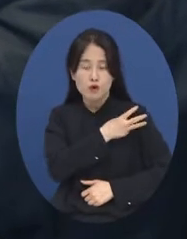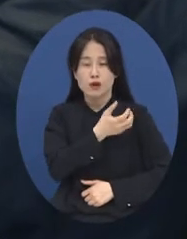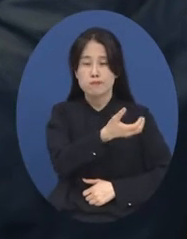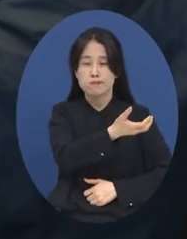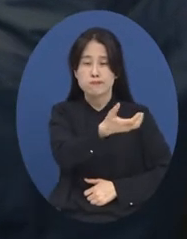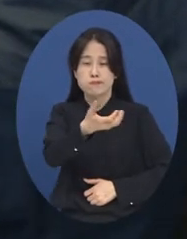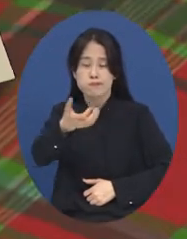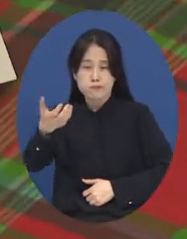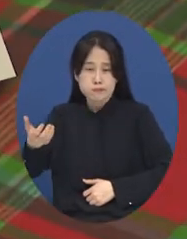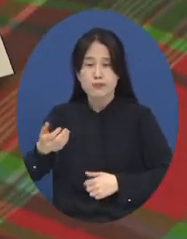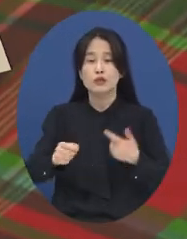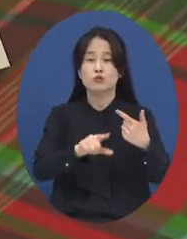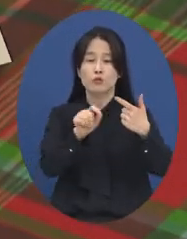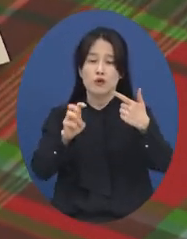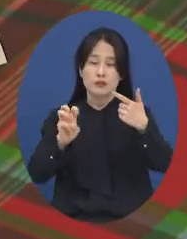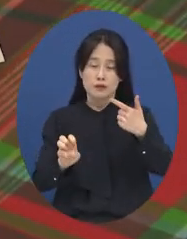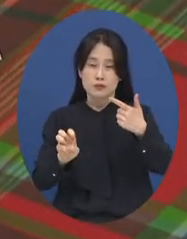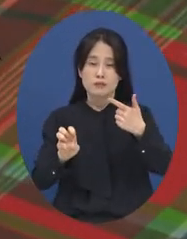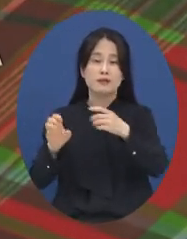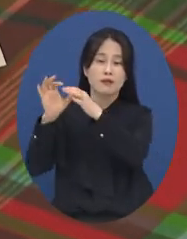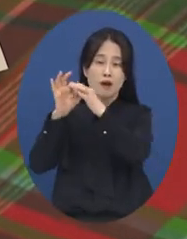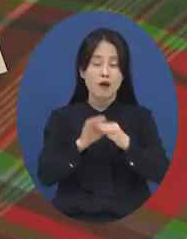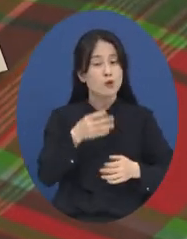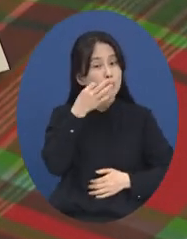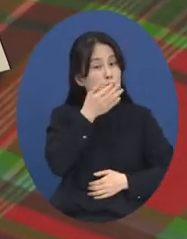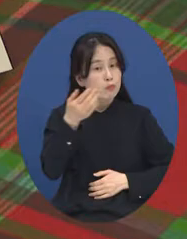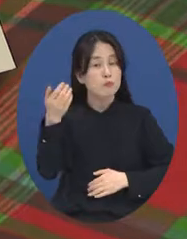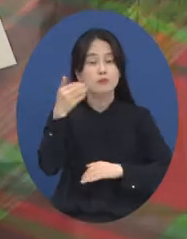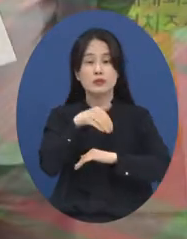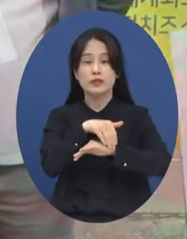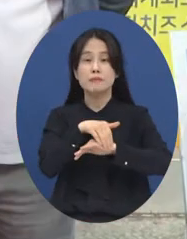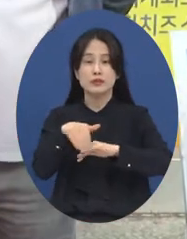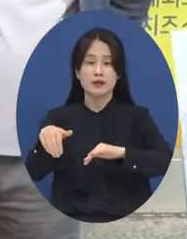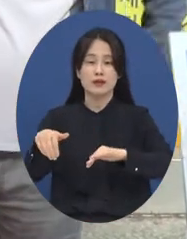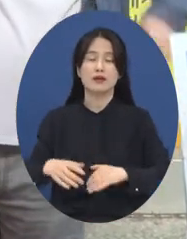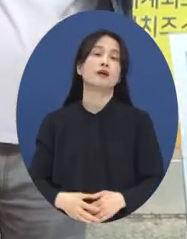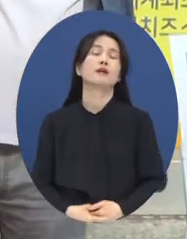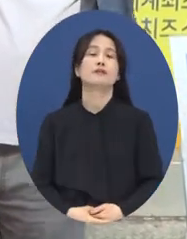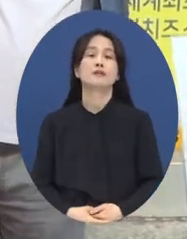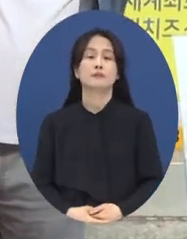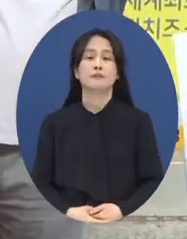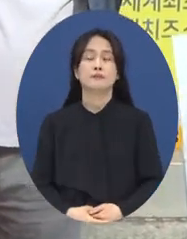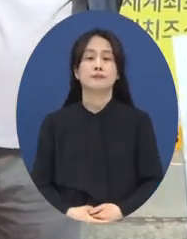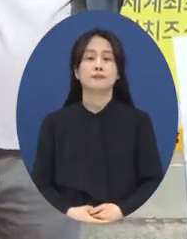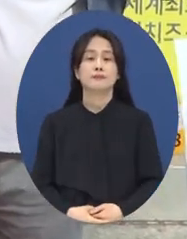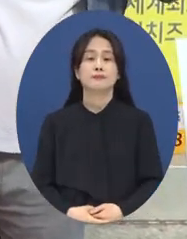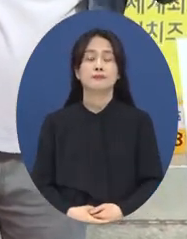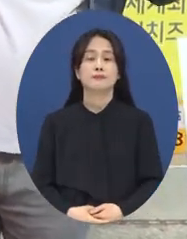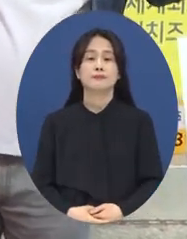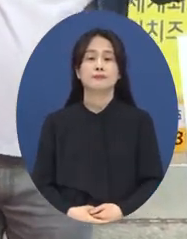등을 돌며 6월 30일까지 이어질 계획입니다. 경기지TV 구영슬입니다.